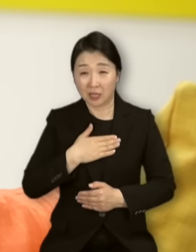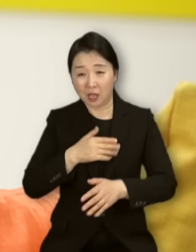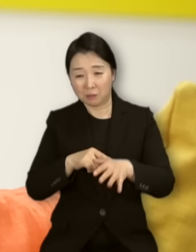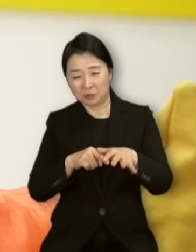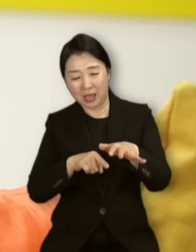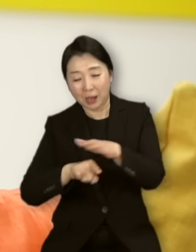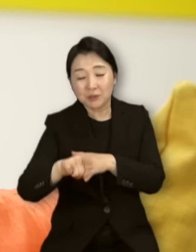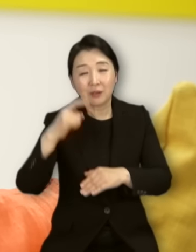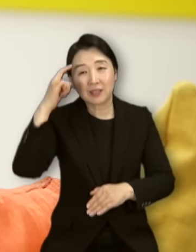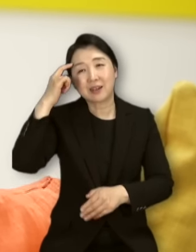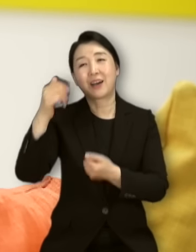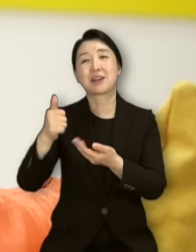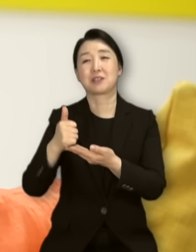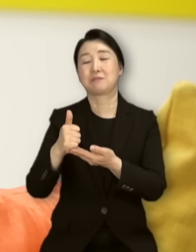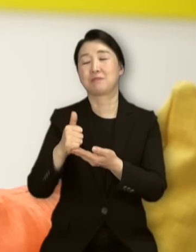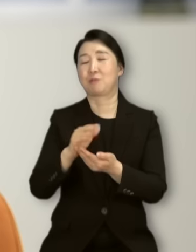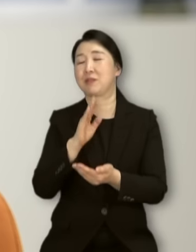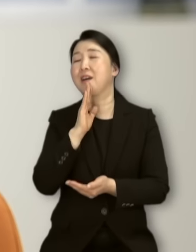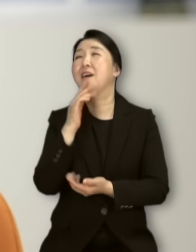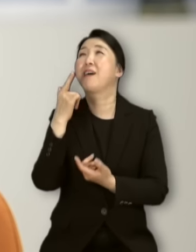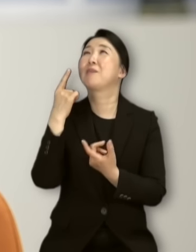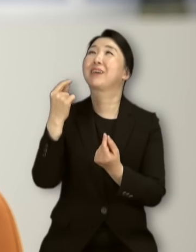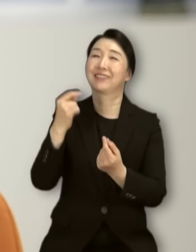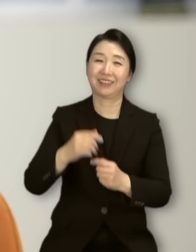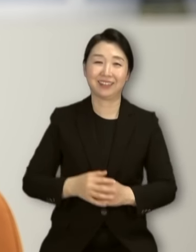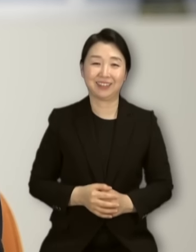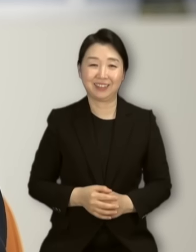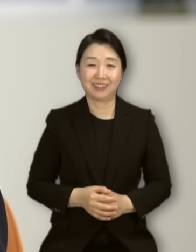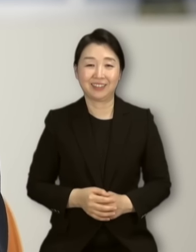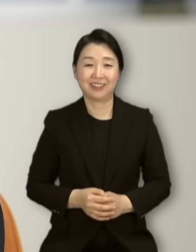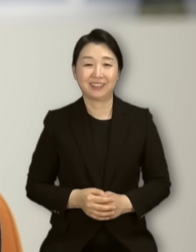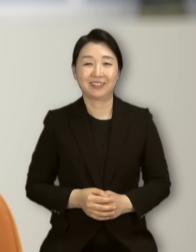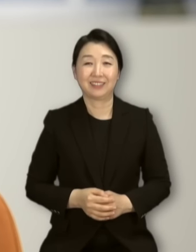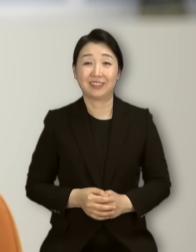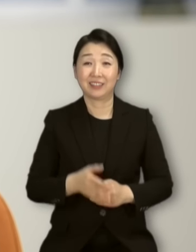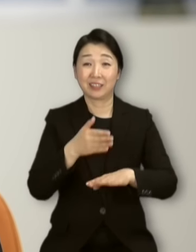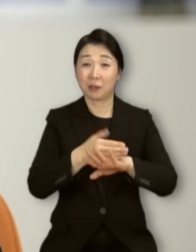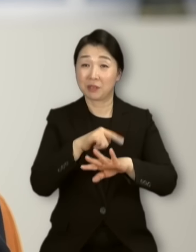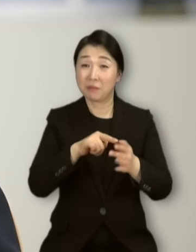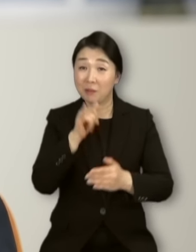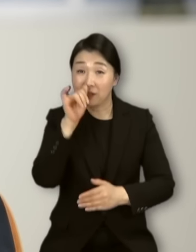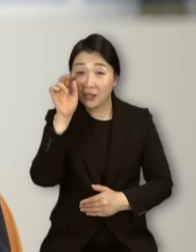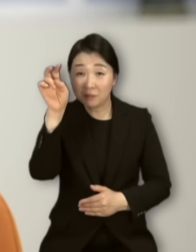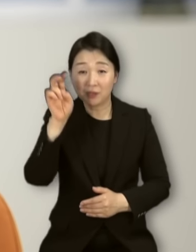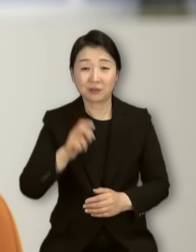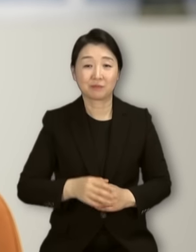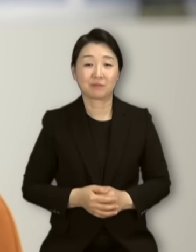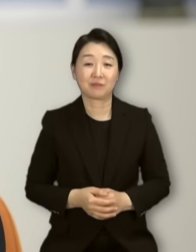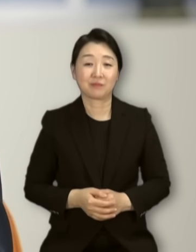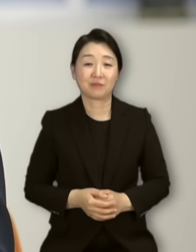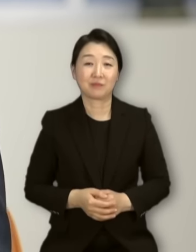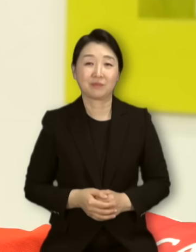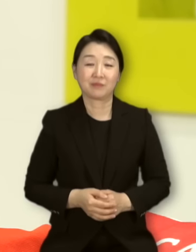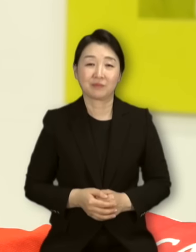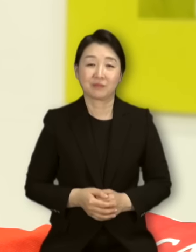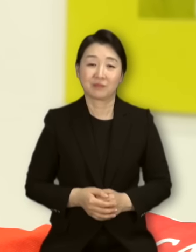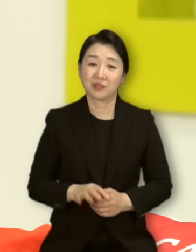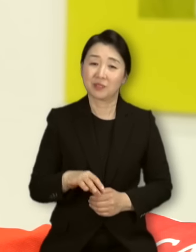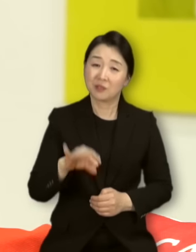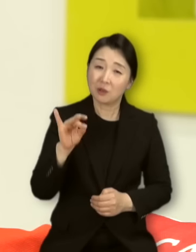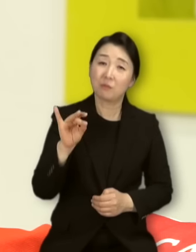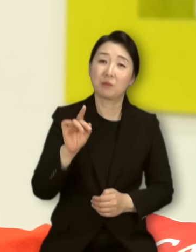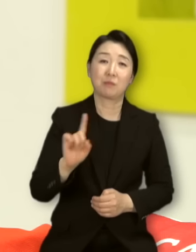생각하신다는 말씀이 딱 맞는 거 같아 감사의 마음이 있으실 거 같아요 그렇죠 예